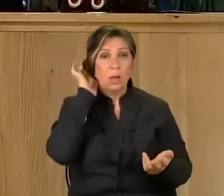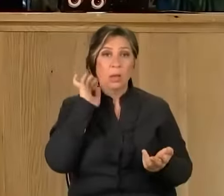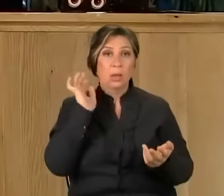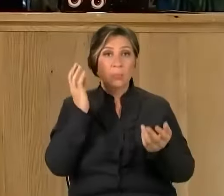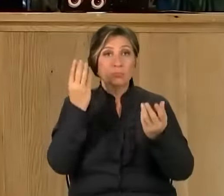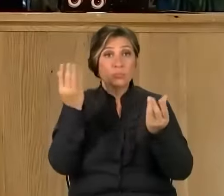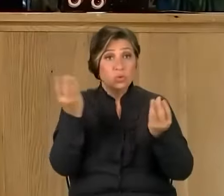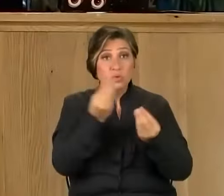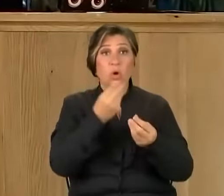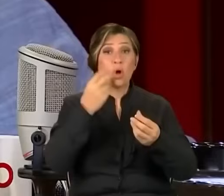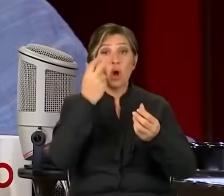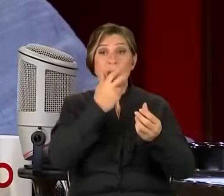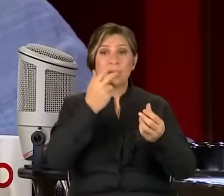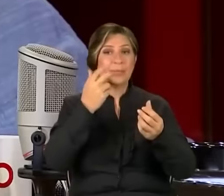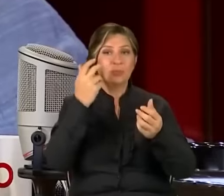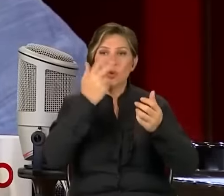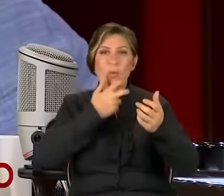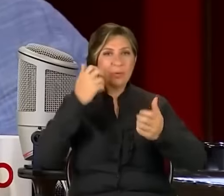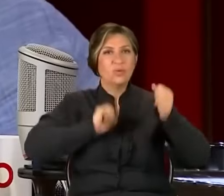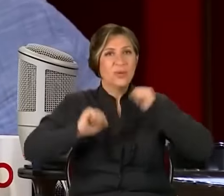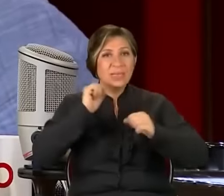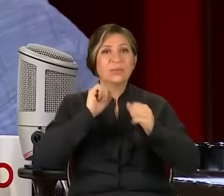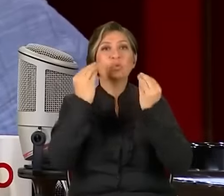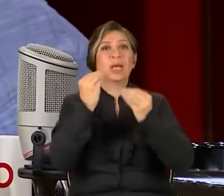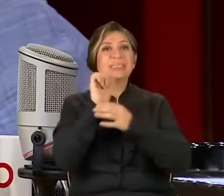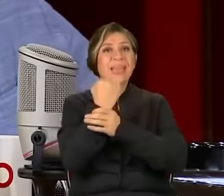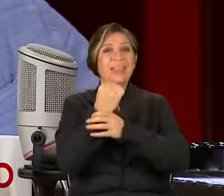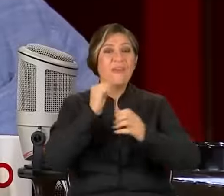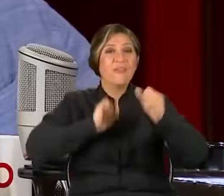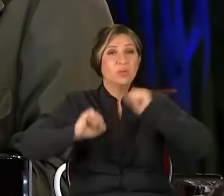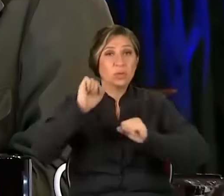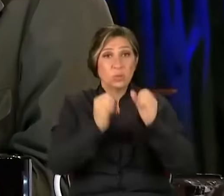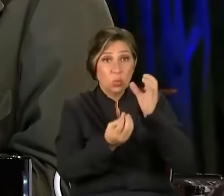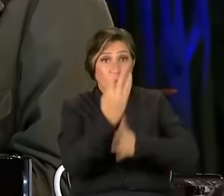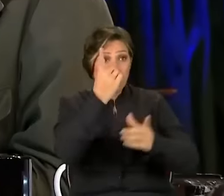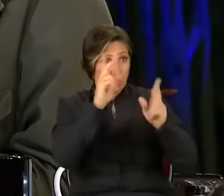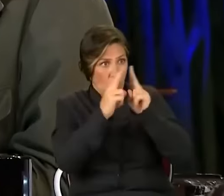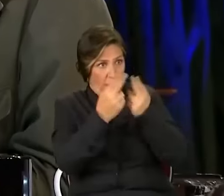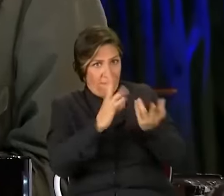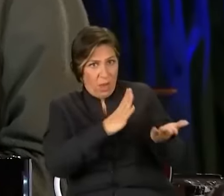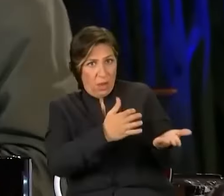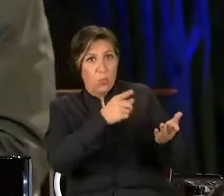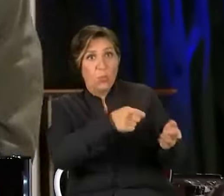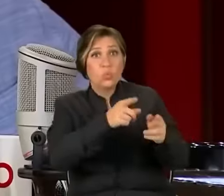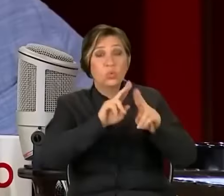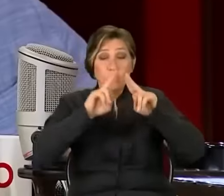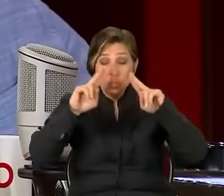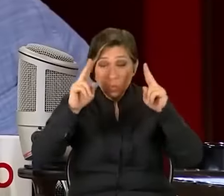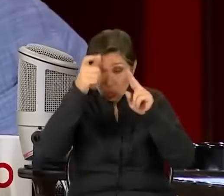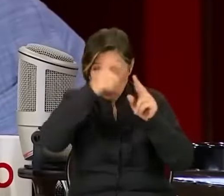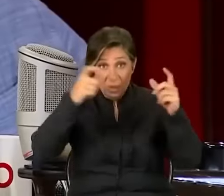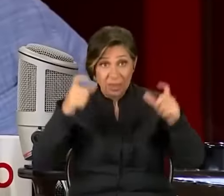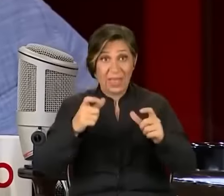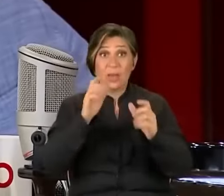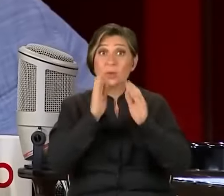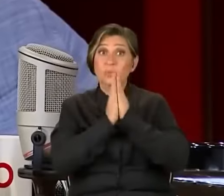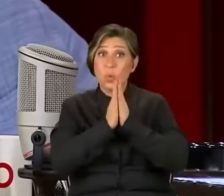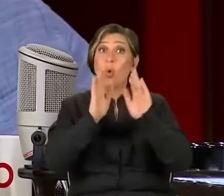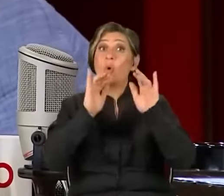şekilde konservatuvar ve güzel sanatlar fakültesinin kurulduğu bir dünyada yaşıyoruz. Çünkü bu ülkede herkes sanatçı,